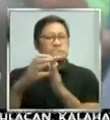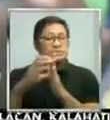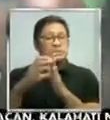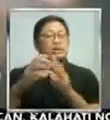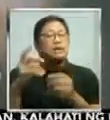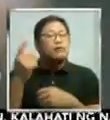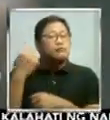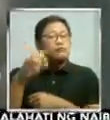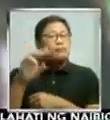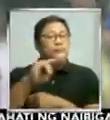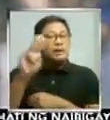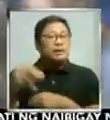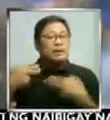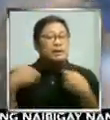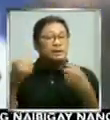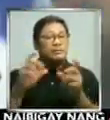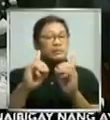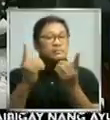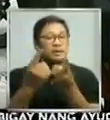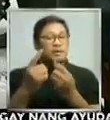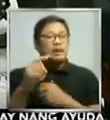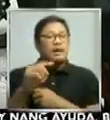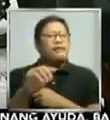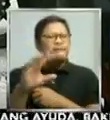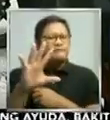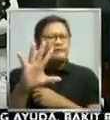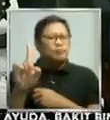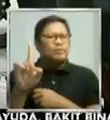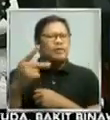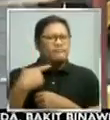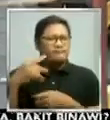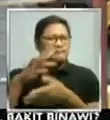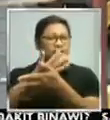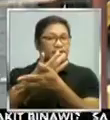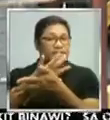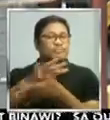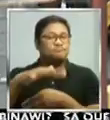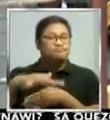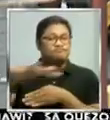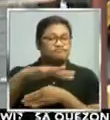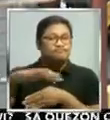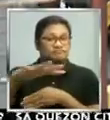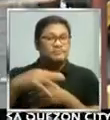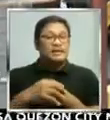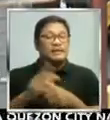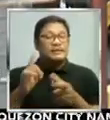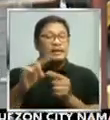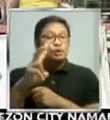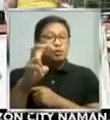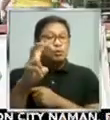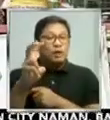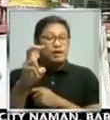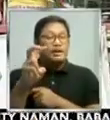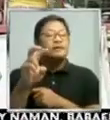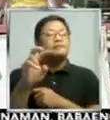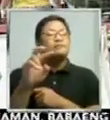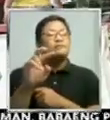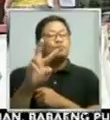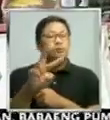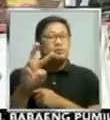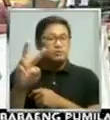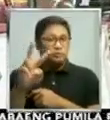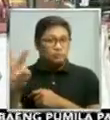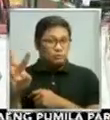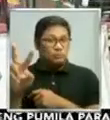Department, may 81 COVID-19 confirmed cases sa Tondo 1 area, habang 222 naman